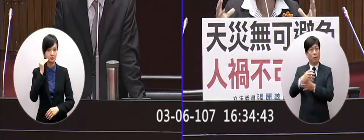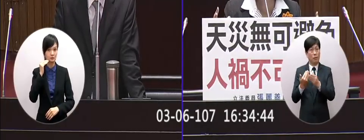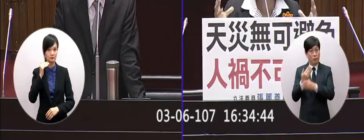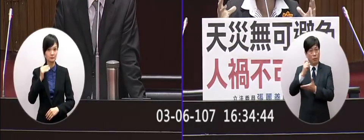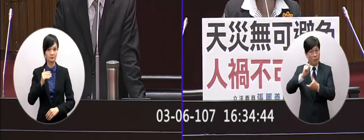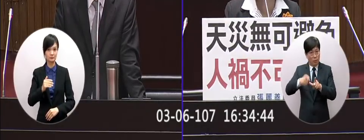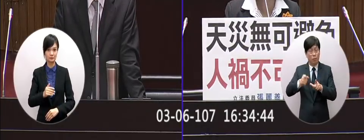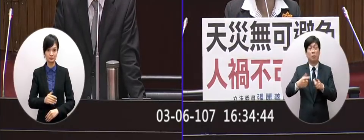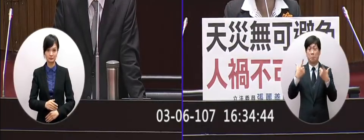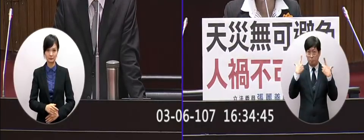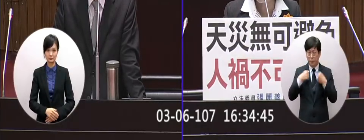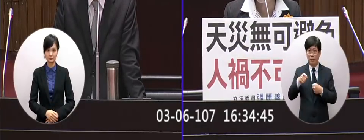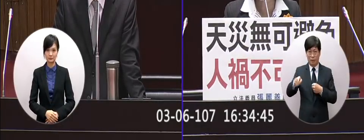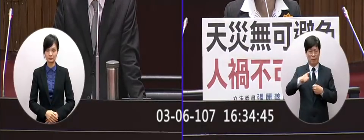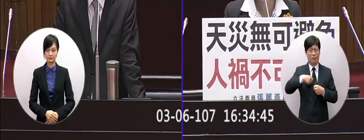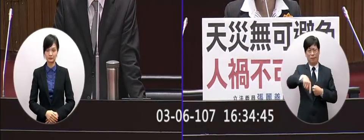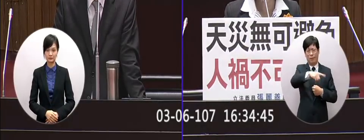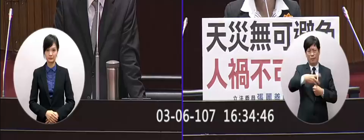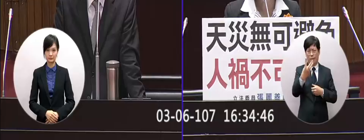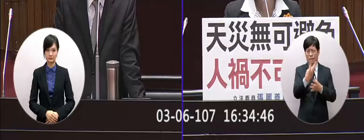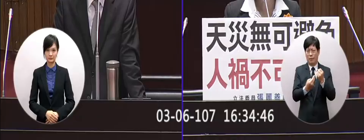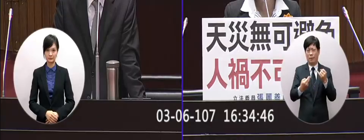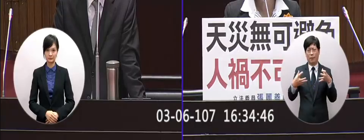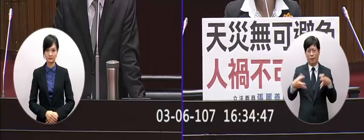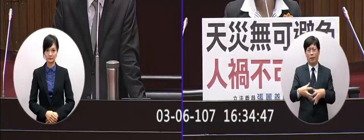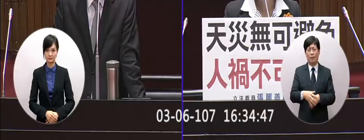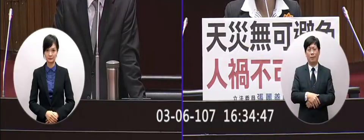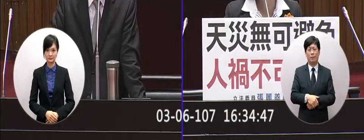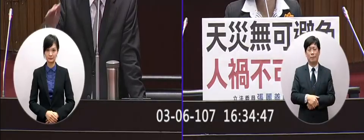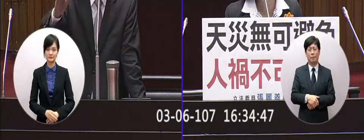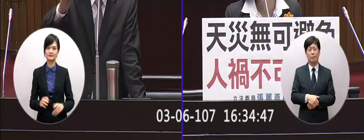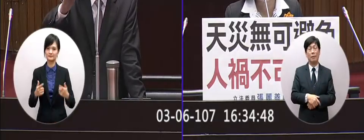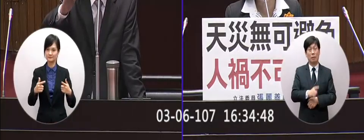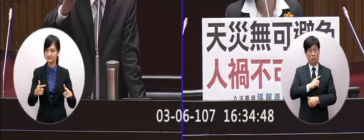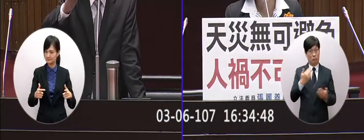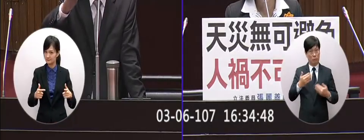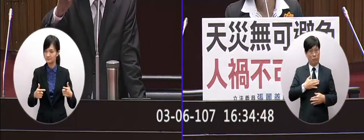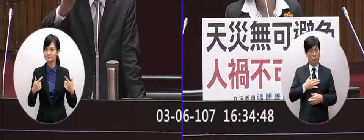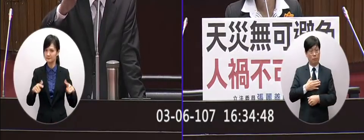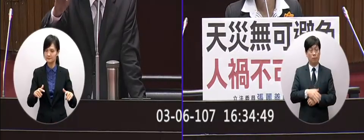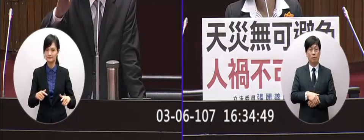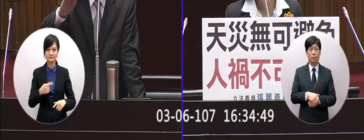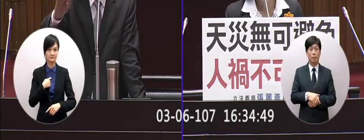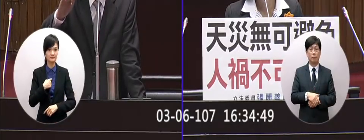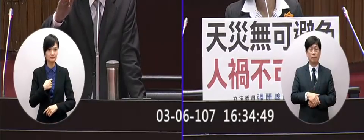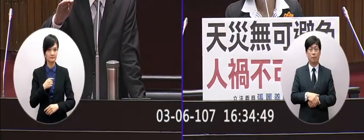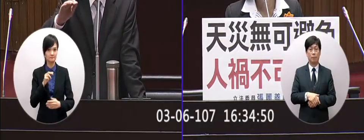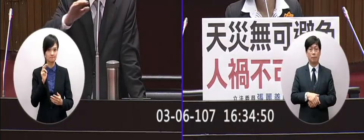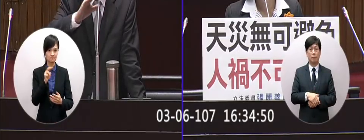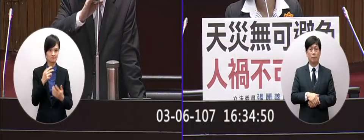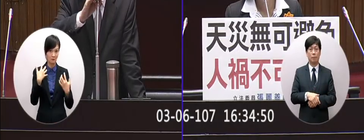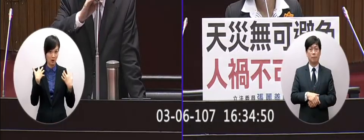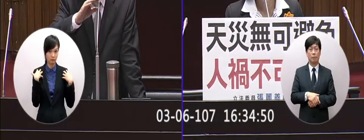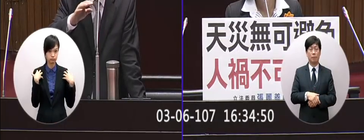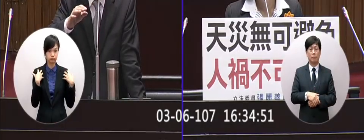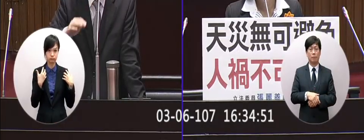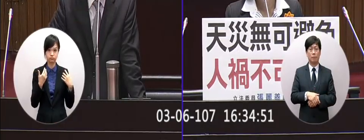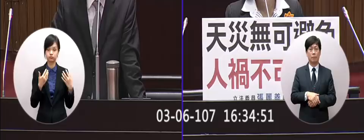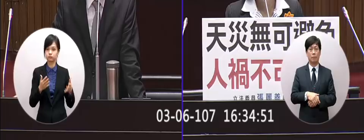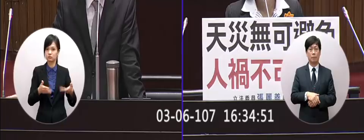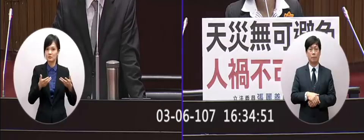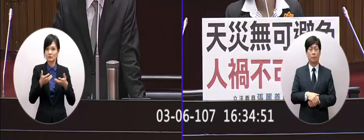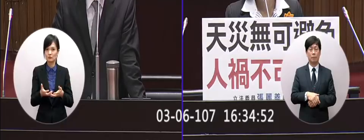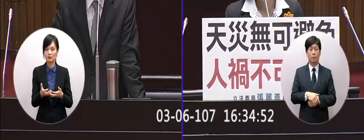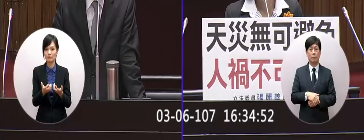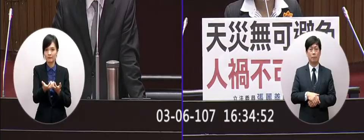公司就是这几个单位组成的。 不啦， 院长你清楚吗？ 要看那个责任的轻重嘛哈。另